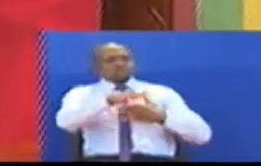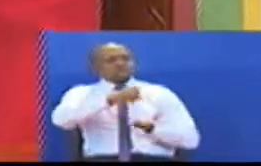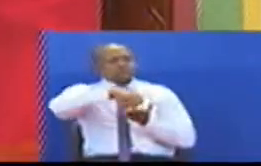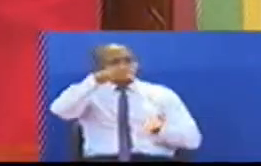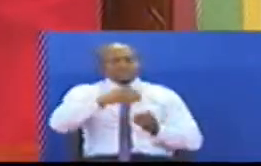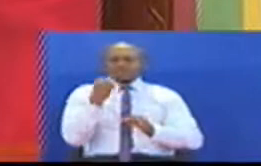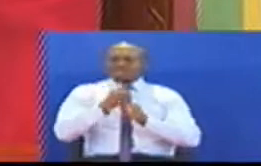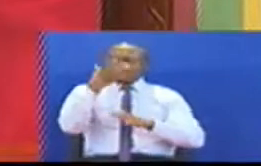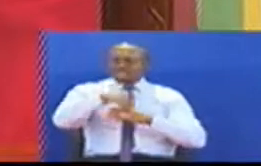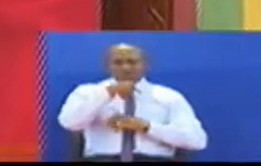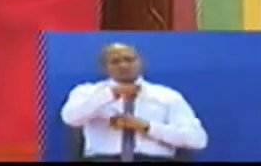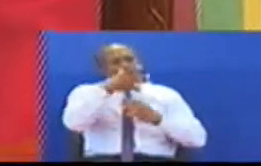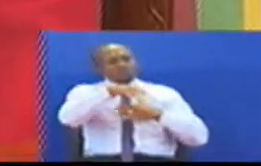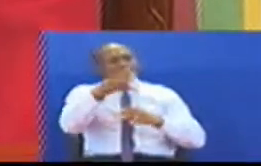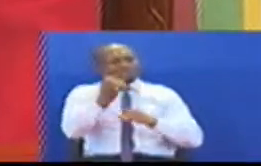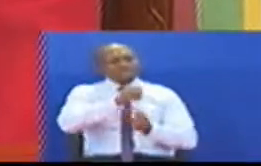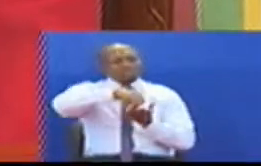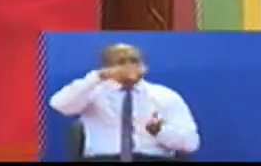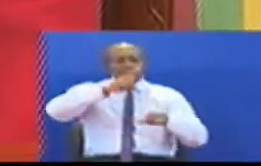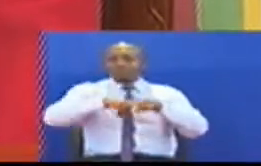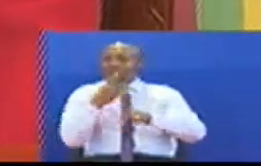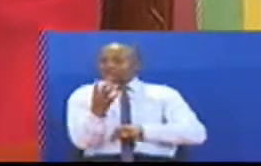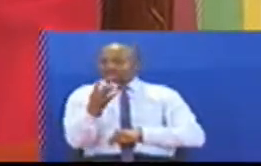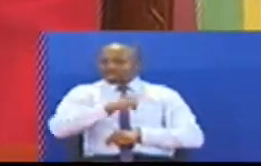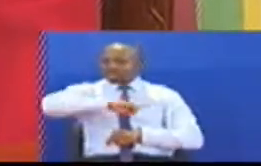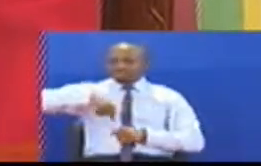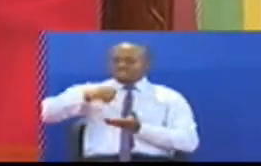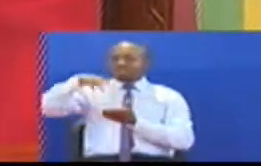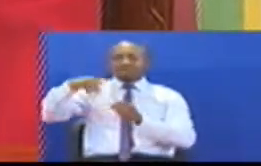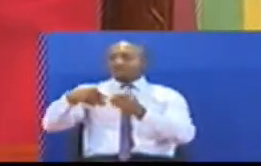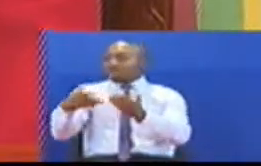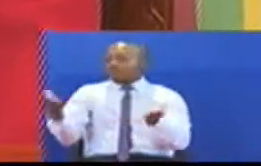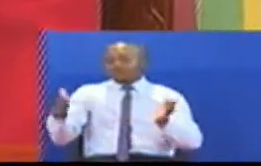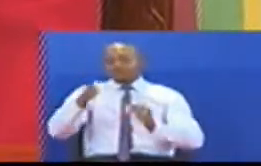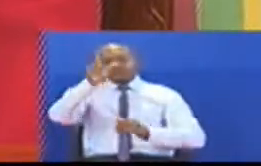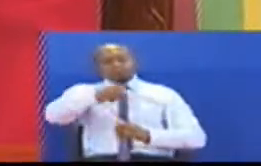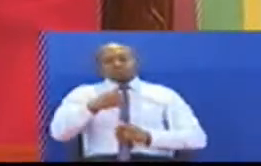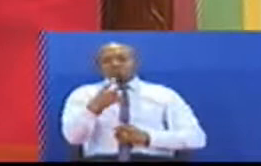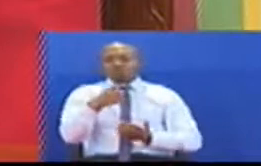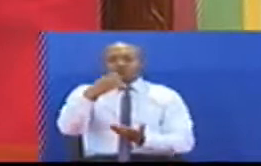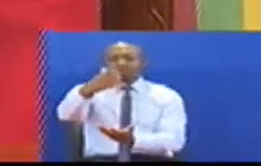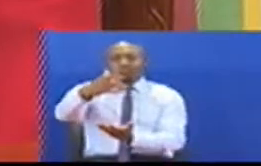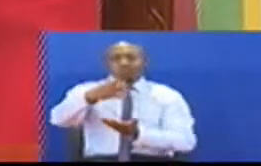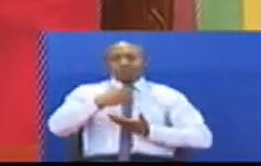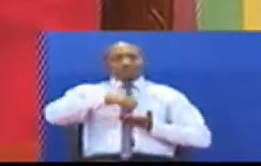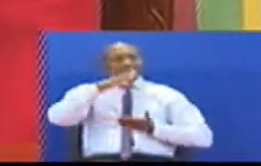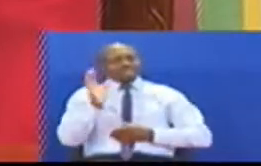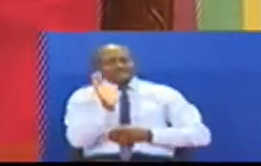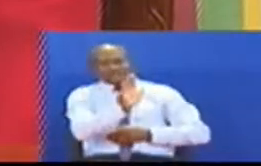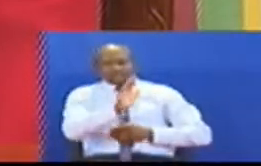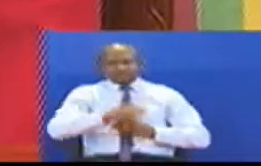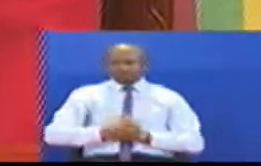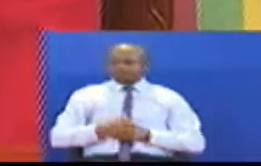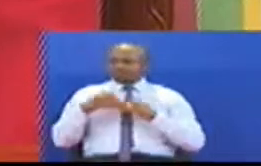anapata faida mara nne. Na sisi tunafikiri tunapata faida, kumbe tunamnufaisha mtu mmoja. Mheshimiwa Spika,